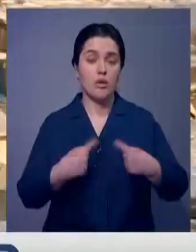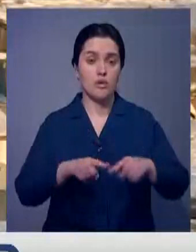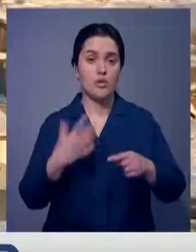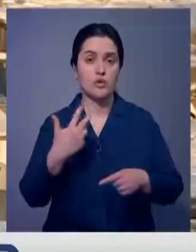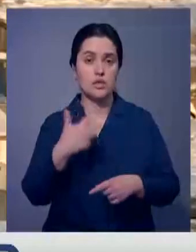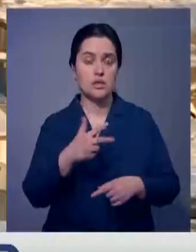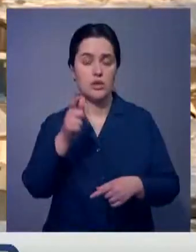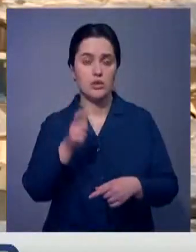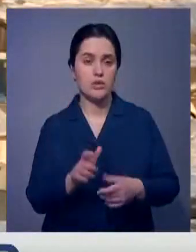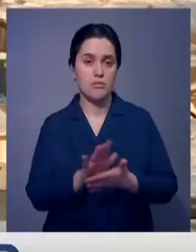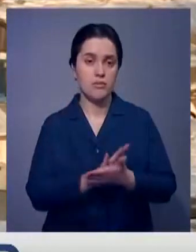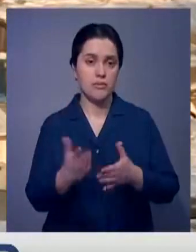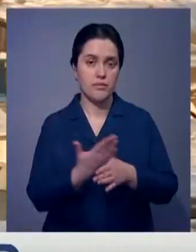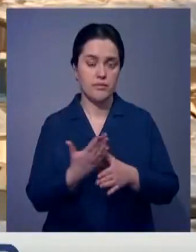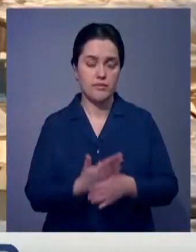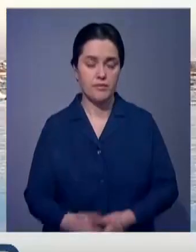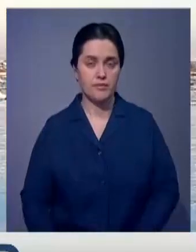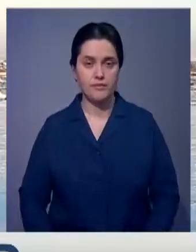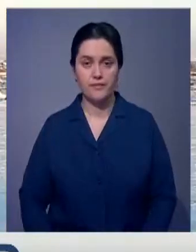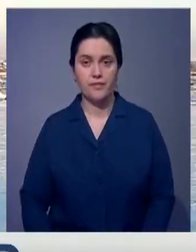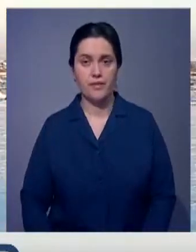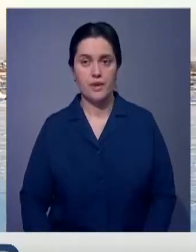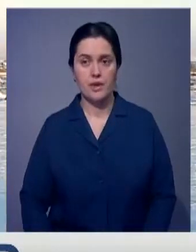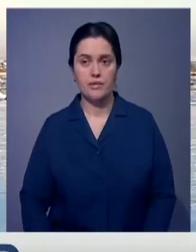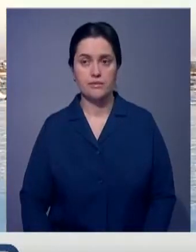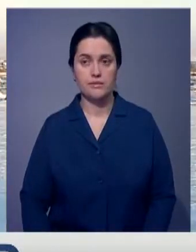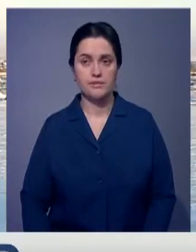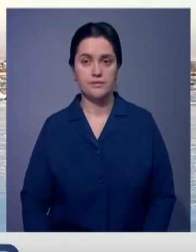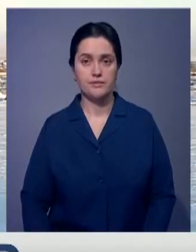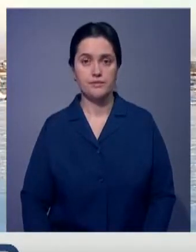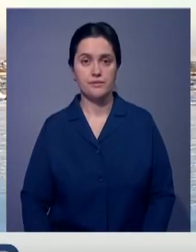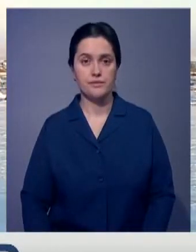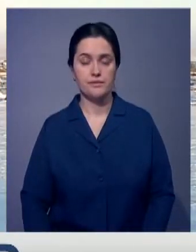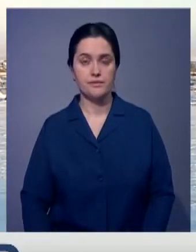30 добровольцев. Юлана Чаус, Аслан Демизбаев, Хабар 24, Карагандинская область.